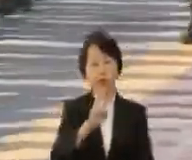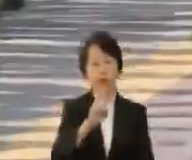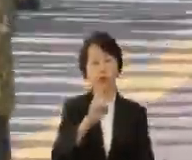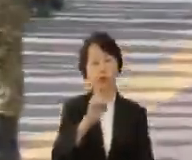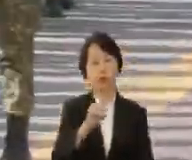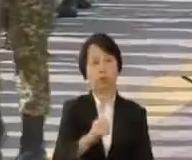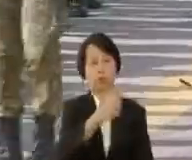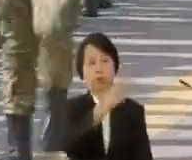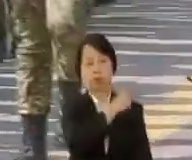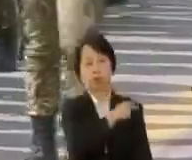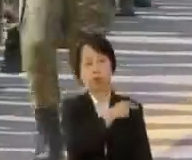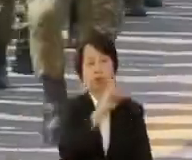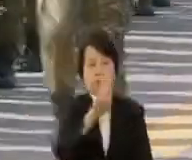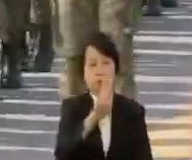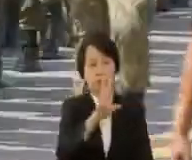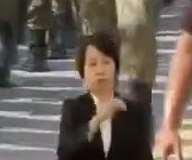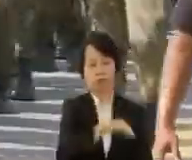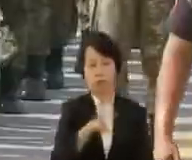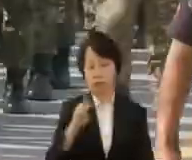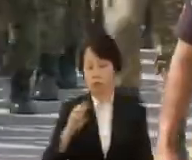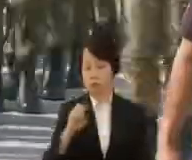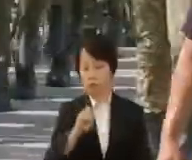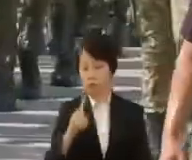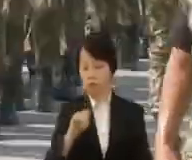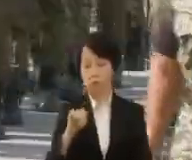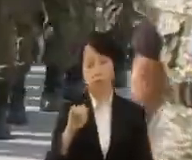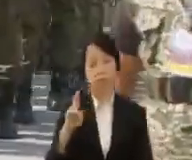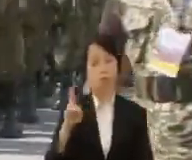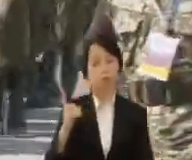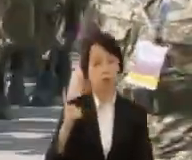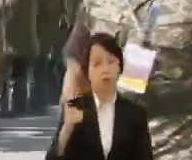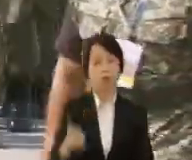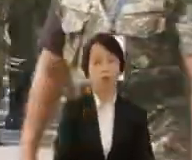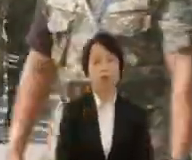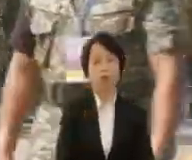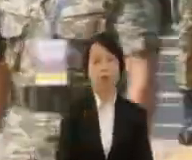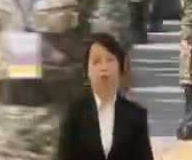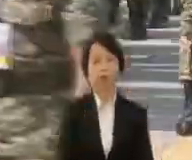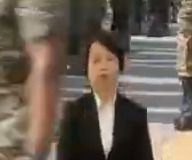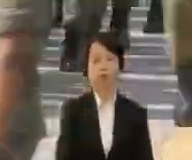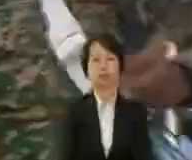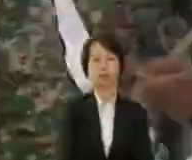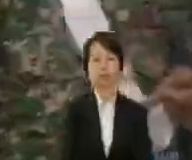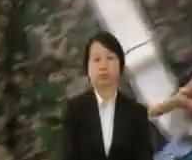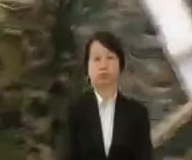oleh Pegawai Warna 2 Mozaid bin Tukimon.